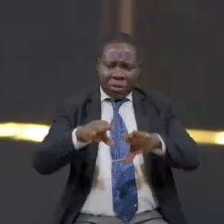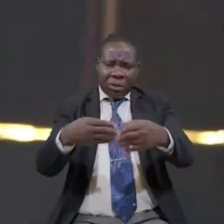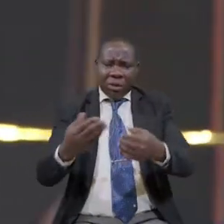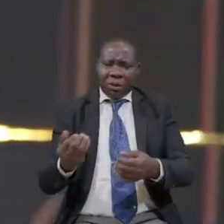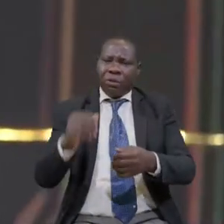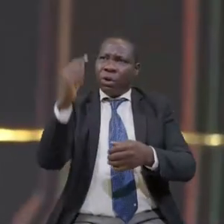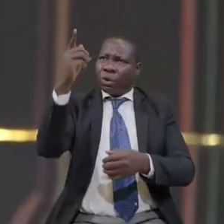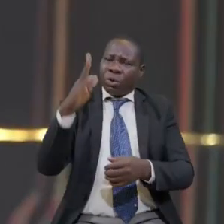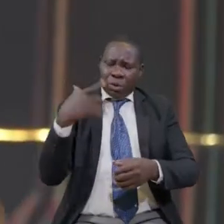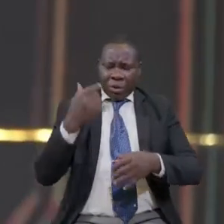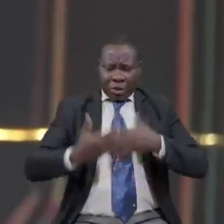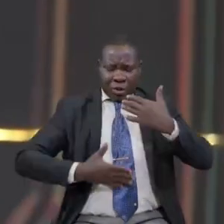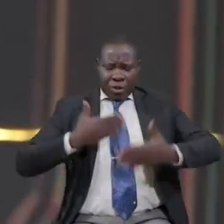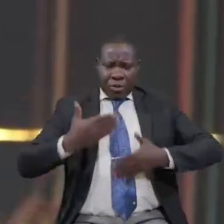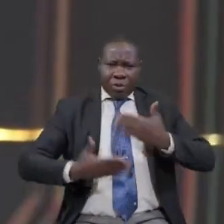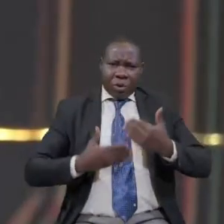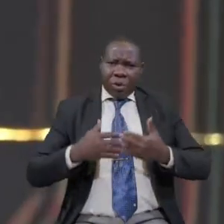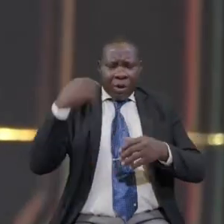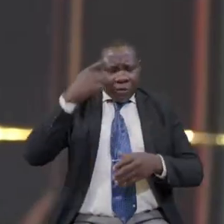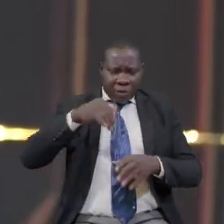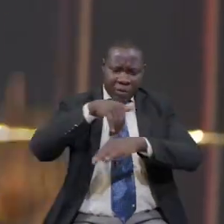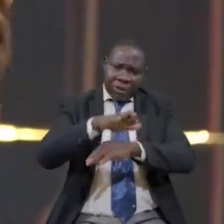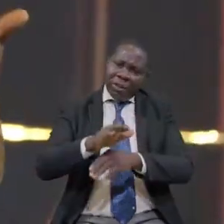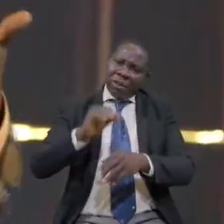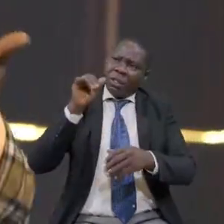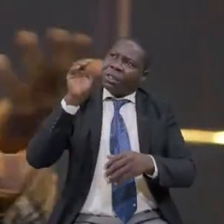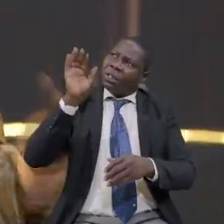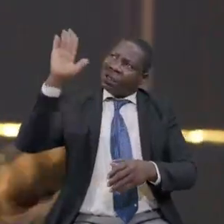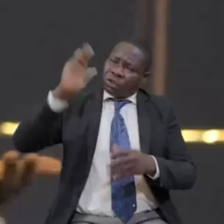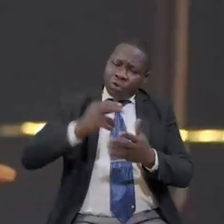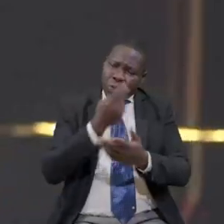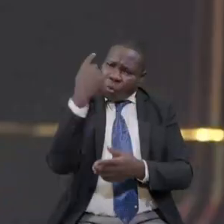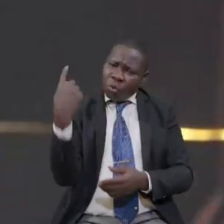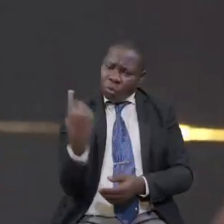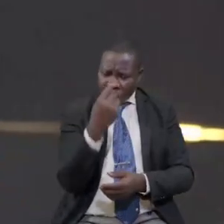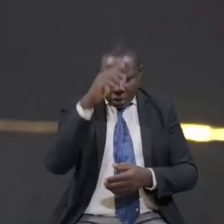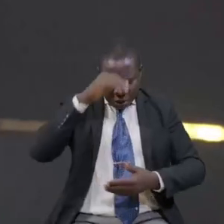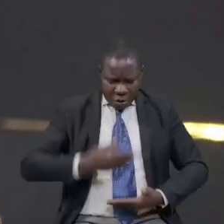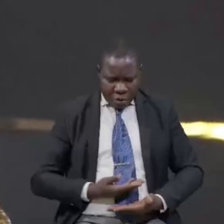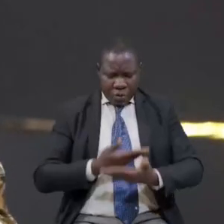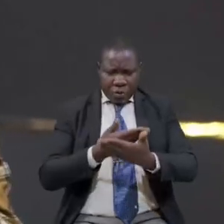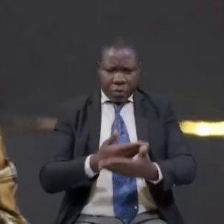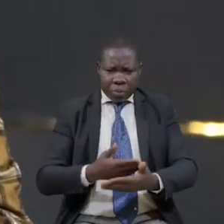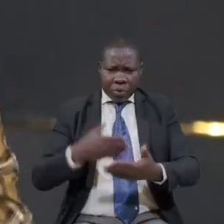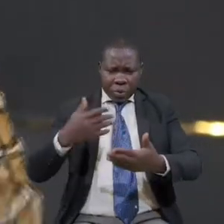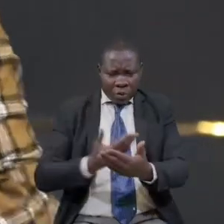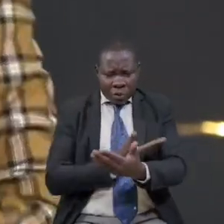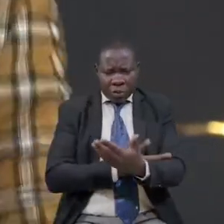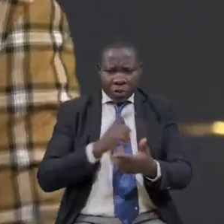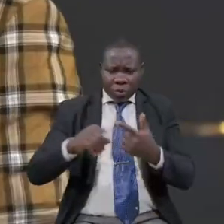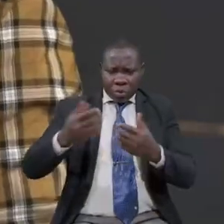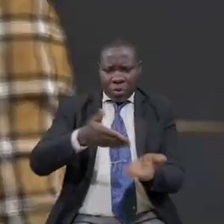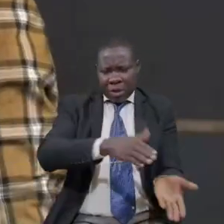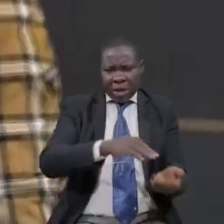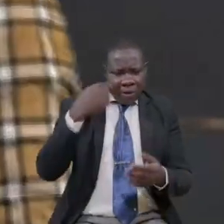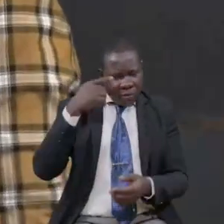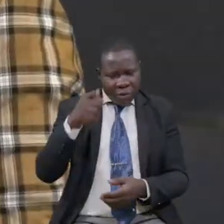la joie à Dieu d'avoir envoyé son Fils unique mourir pour moi. Comme vous reconnaissez